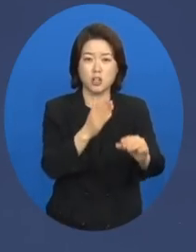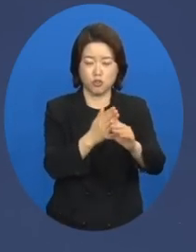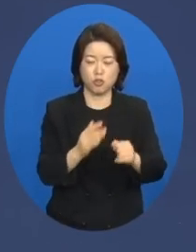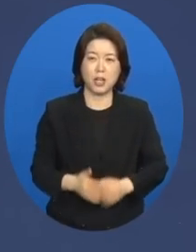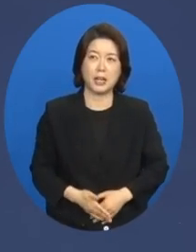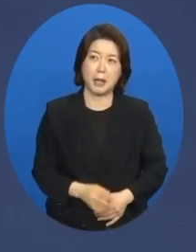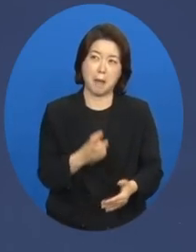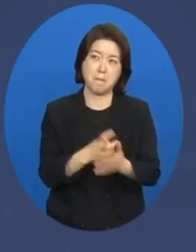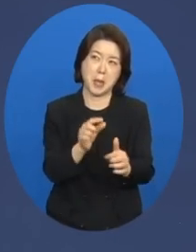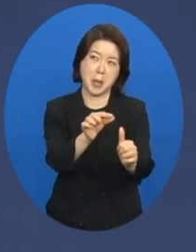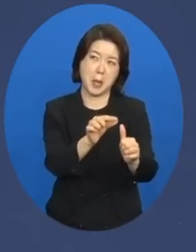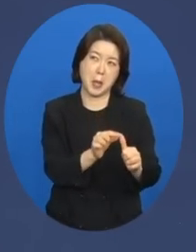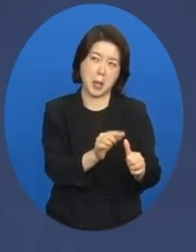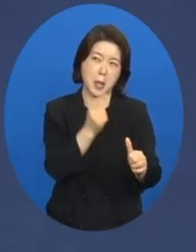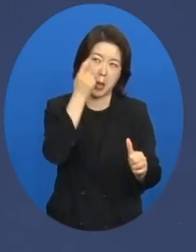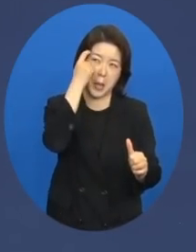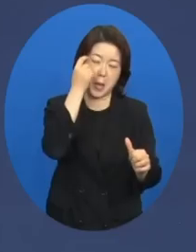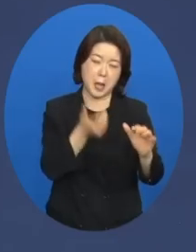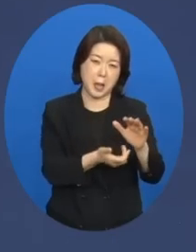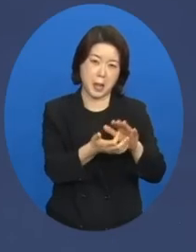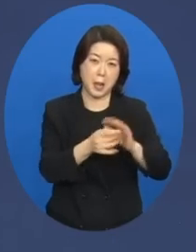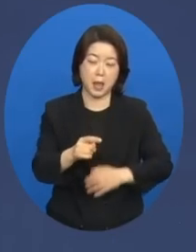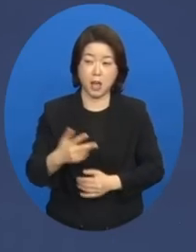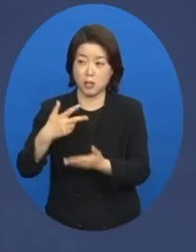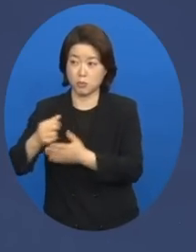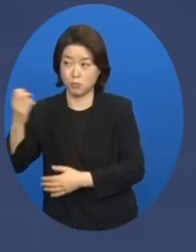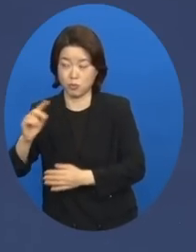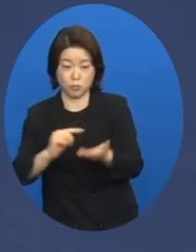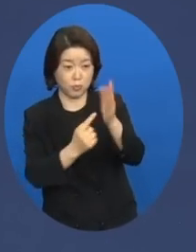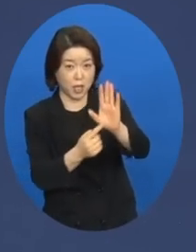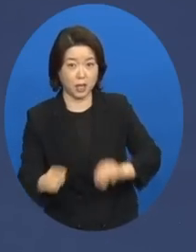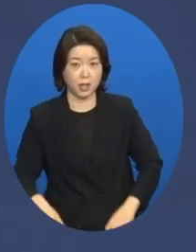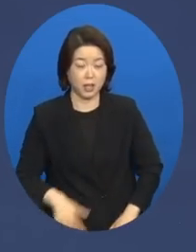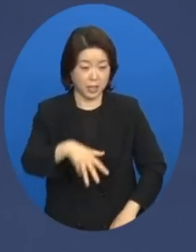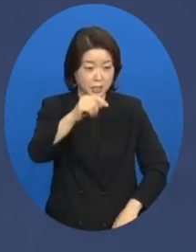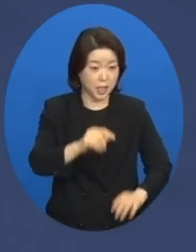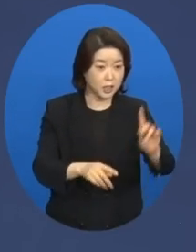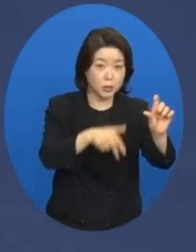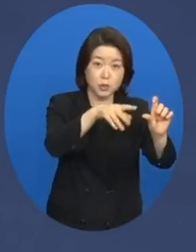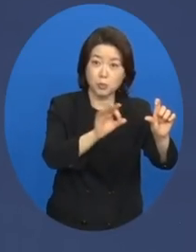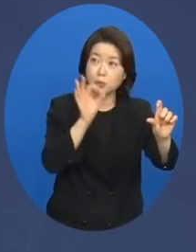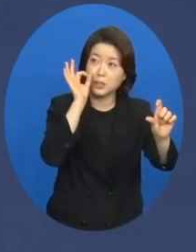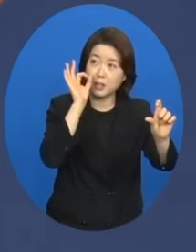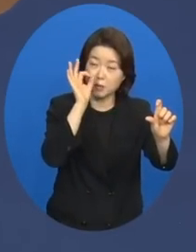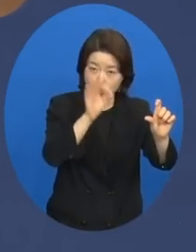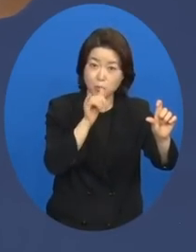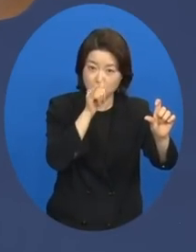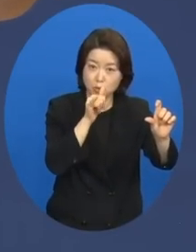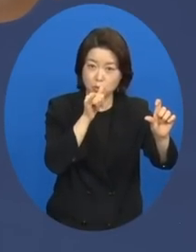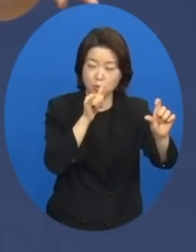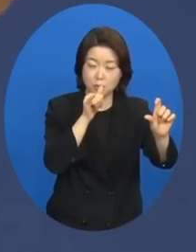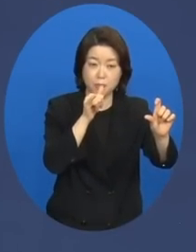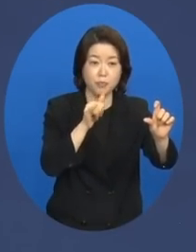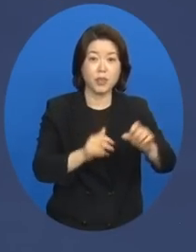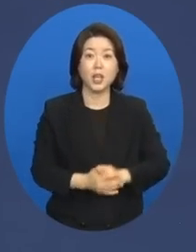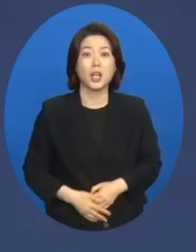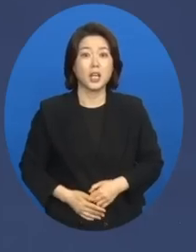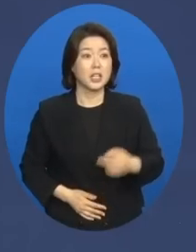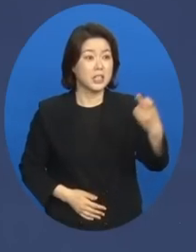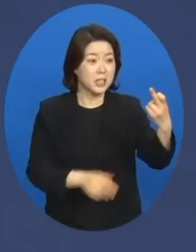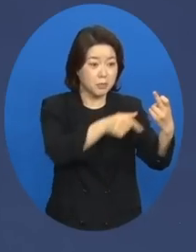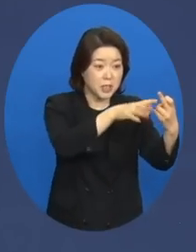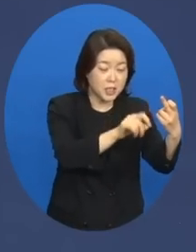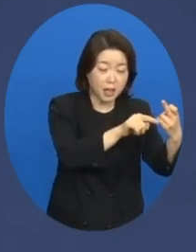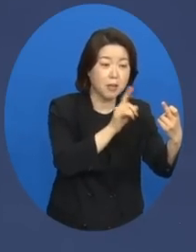양자라는 편법을 쓰려다가 주님께서 또 나타나셔가지고 그게 창세기 15장 얘기거든요. 12장에 약속한 얘기가